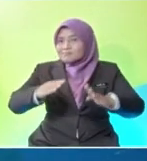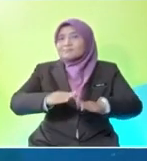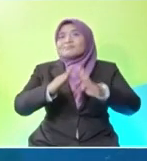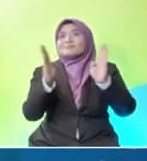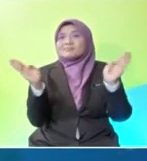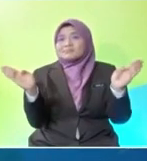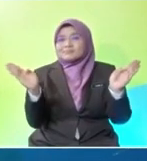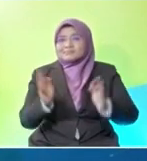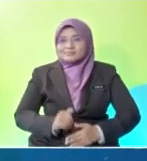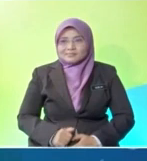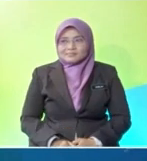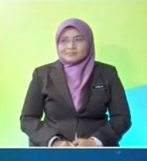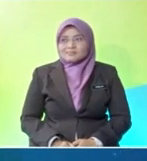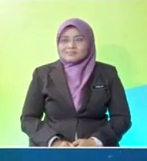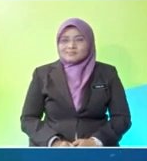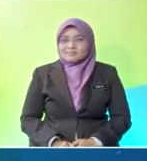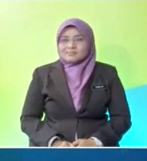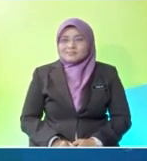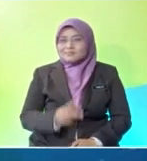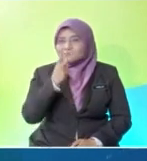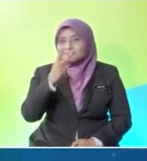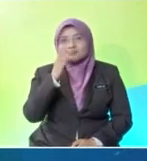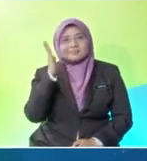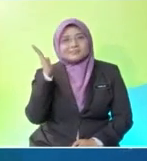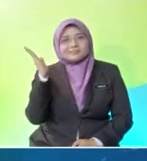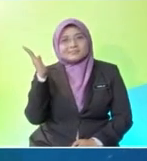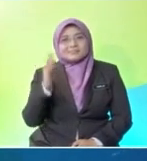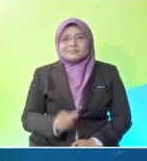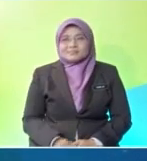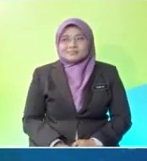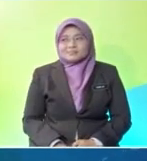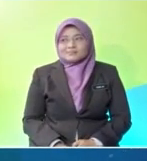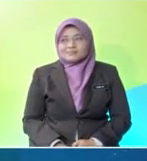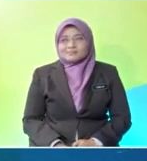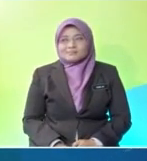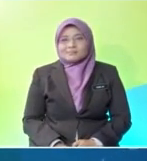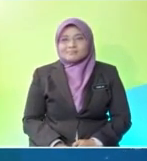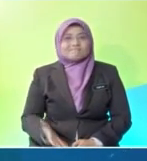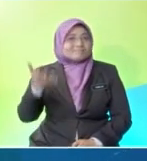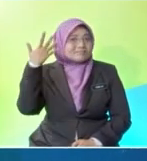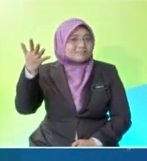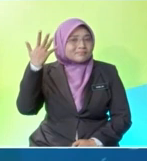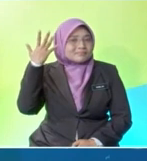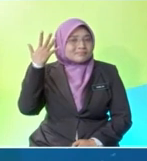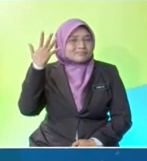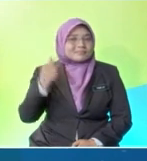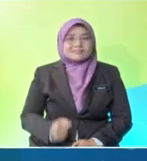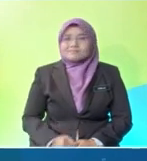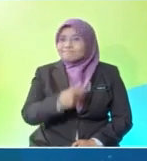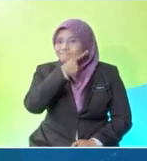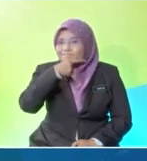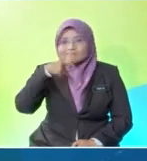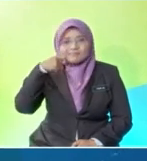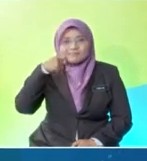oke ya Ee 1000 lebih dia pun tutup balik Nah jadi bili panas itu pelukan cahaya matahari kan untuk meninggal